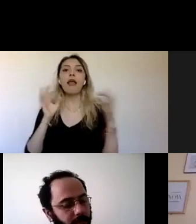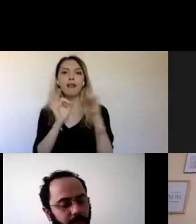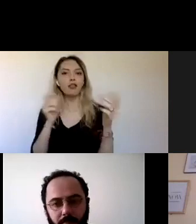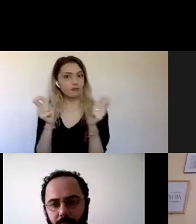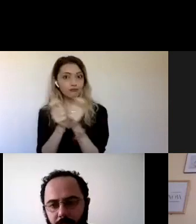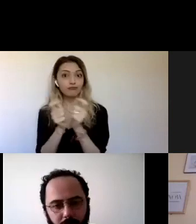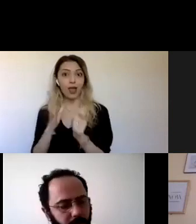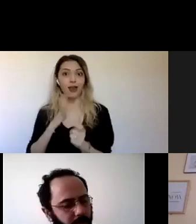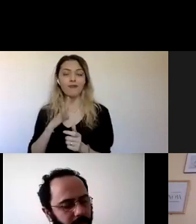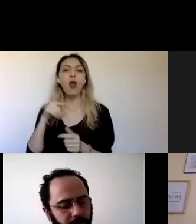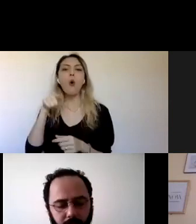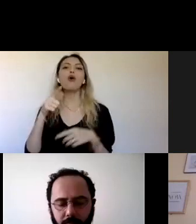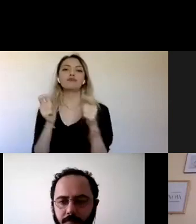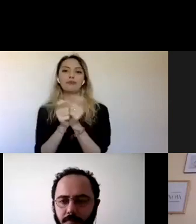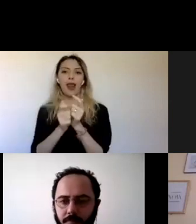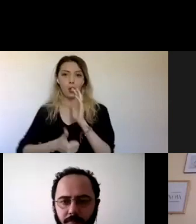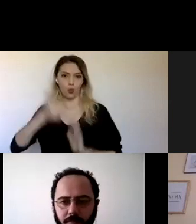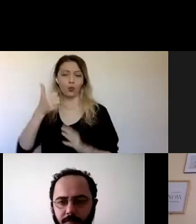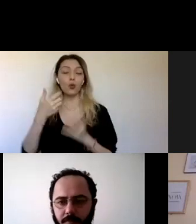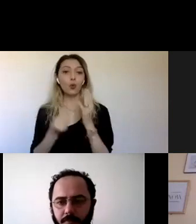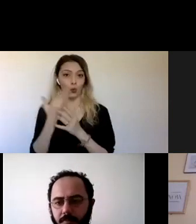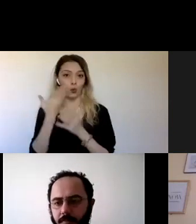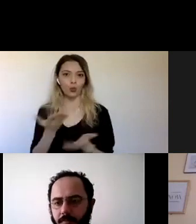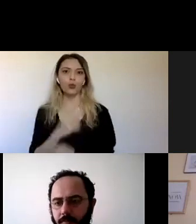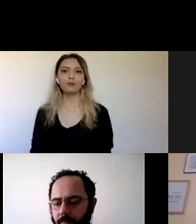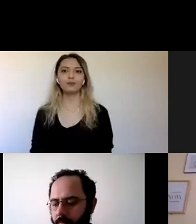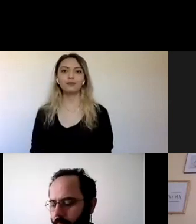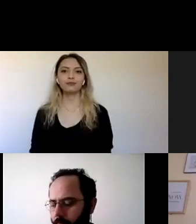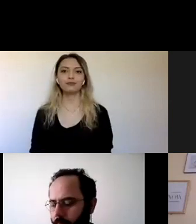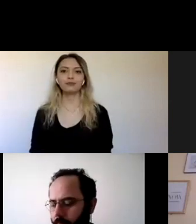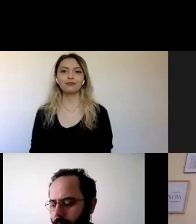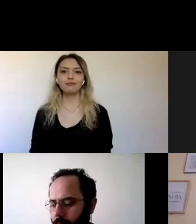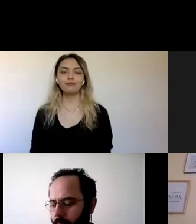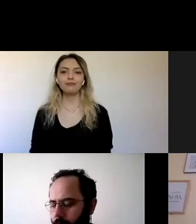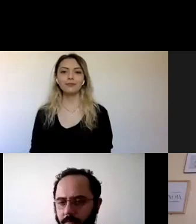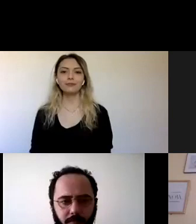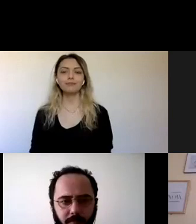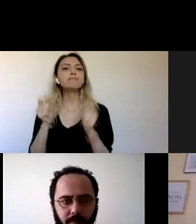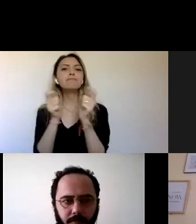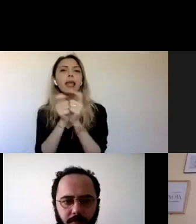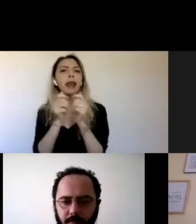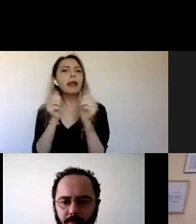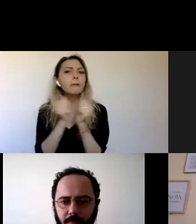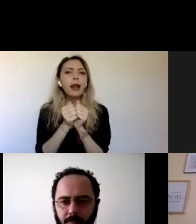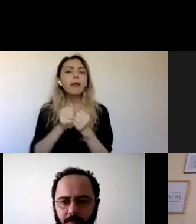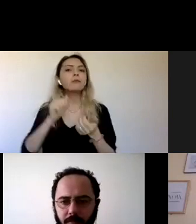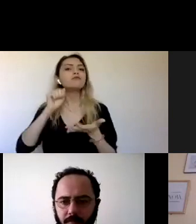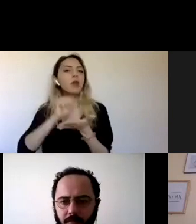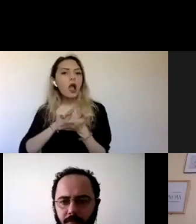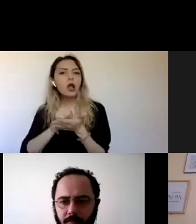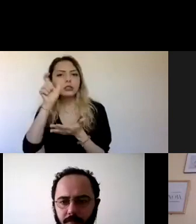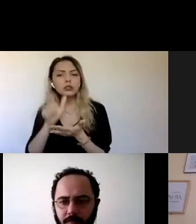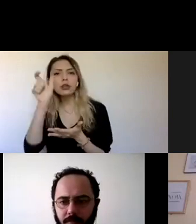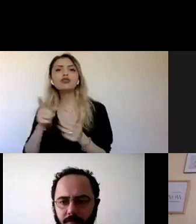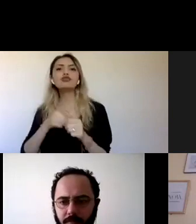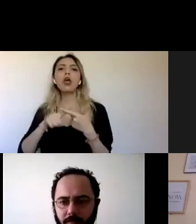kurucusuyuz aynı zamanda. Ve dernekle beraber de bir takım aslında bizler de işte gazetecileri, aktivistleri, hak temelli çalışan